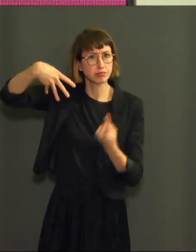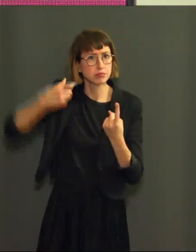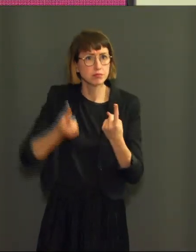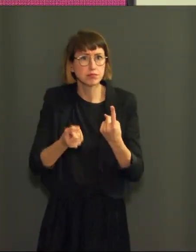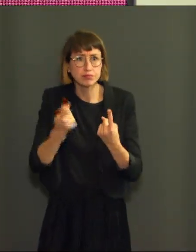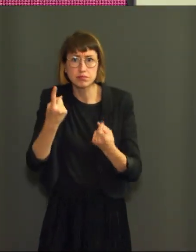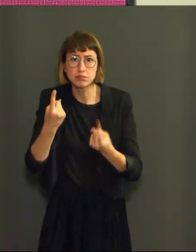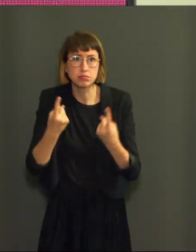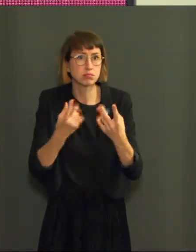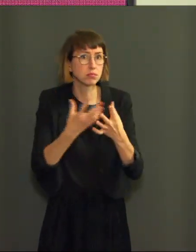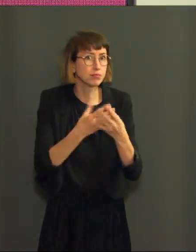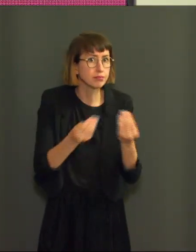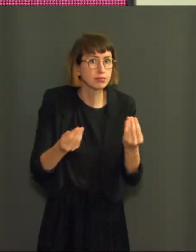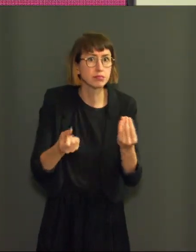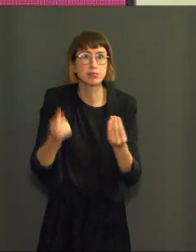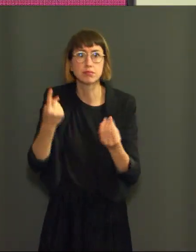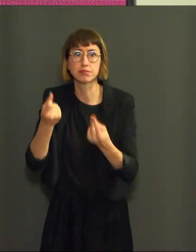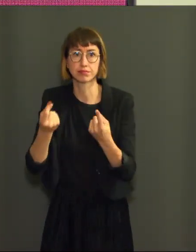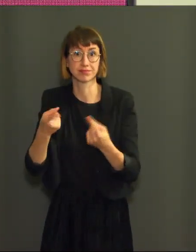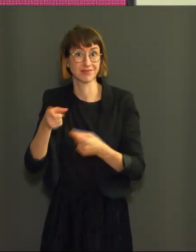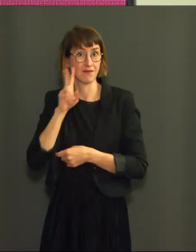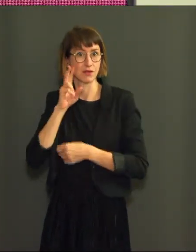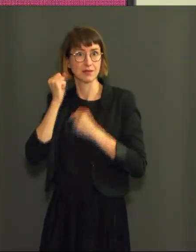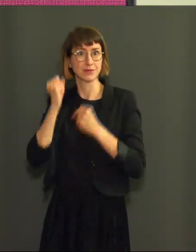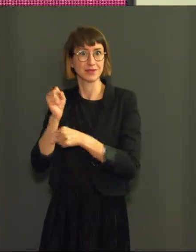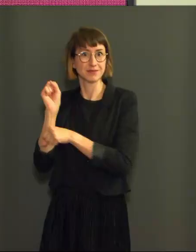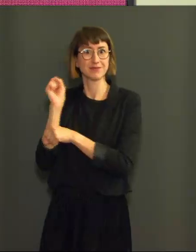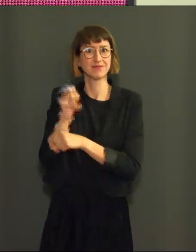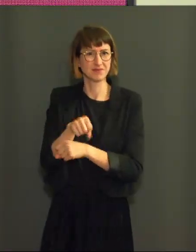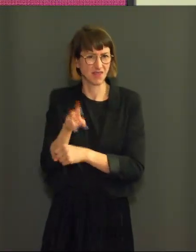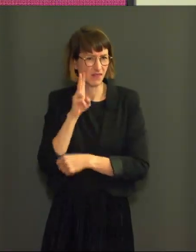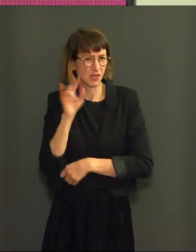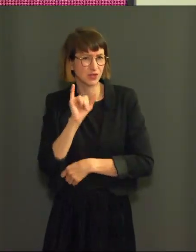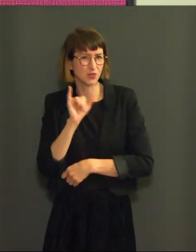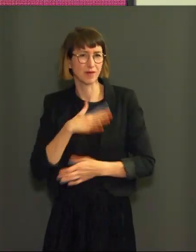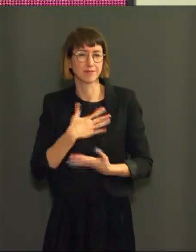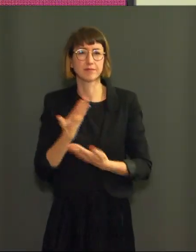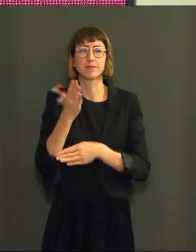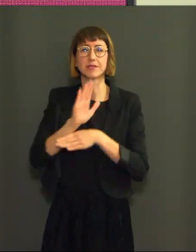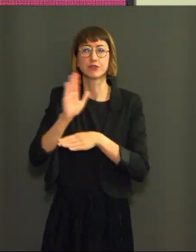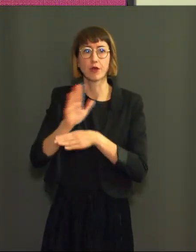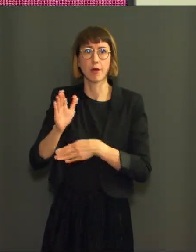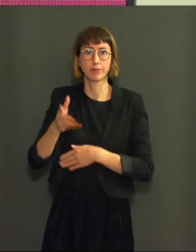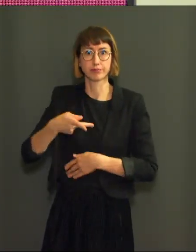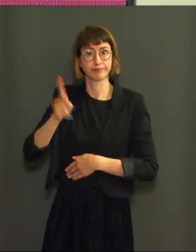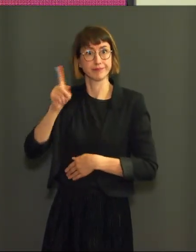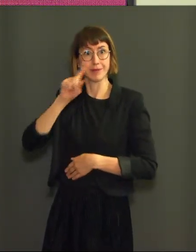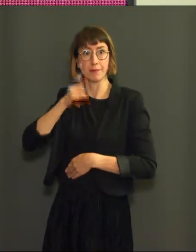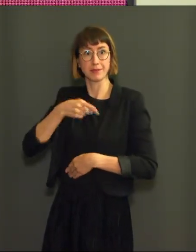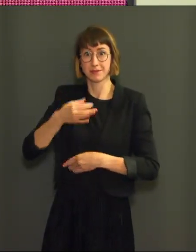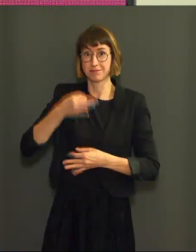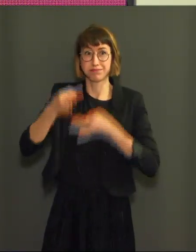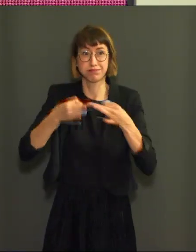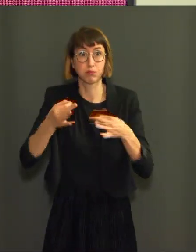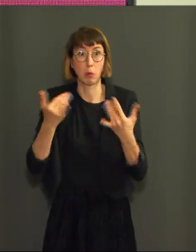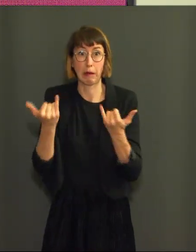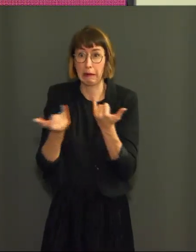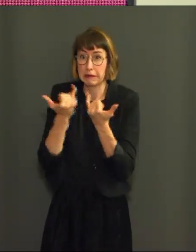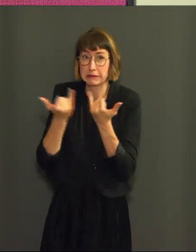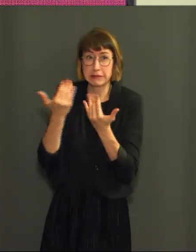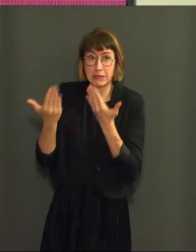aux autres. Par exemple, une contagiosité qui pourrait être simplement de quelques pourcents supérieure à un autre variant, ou